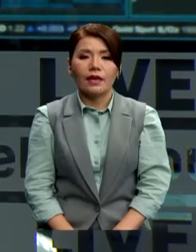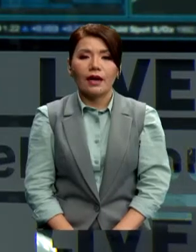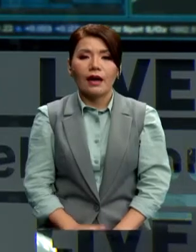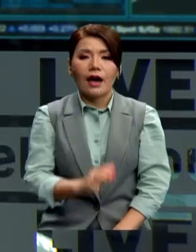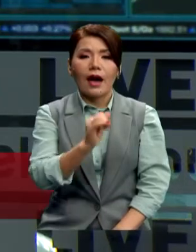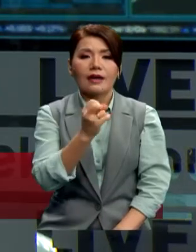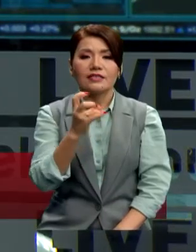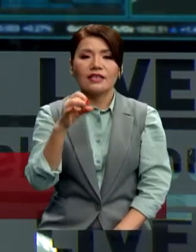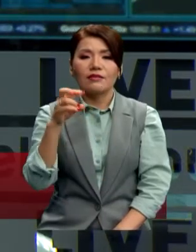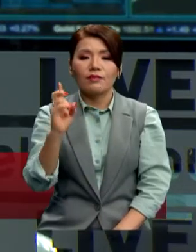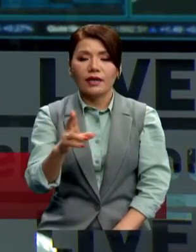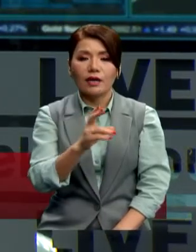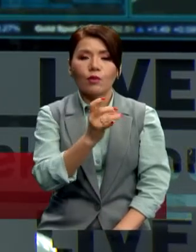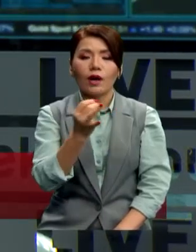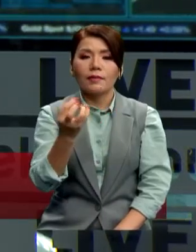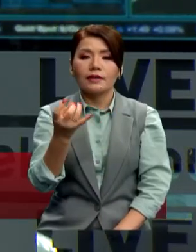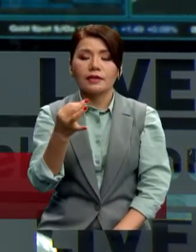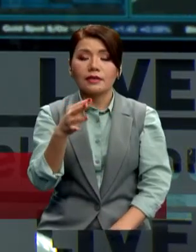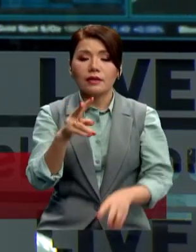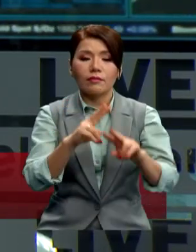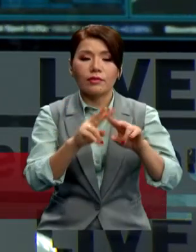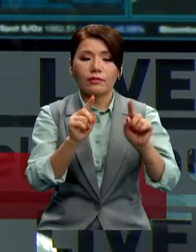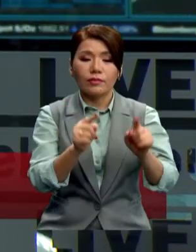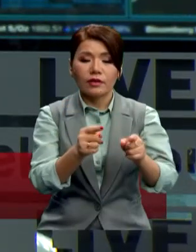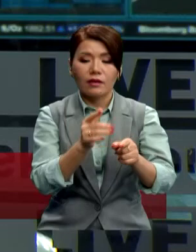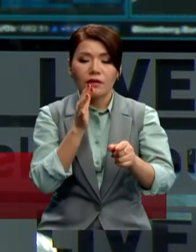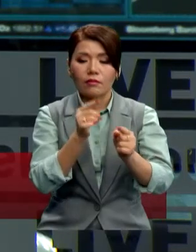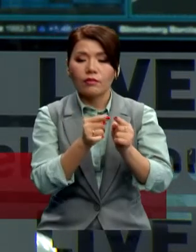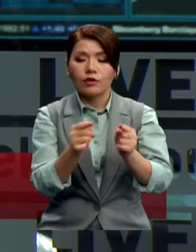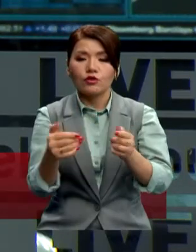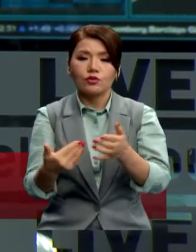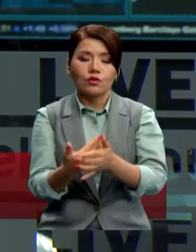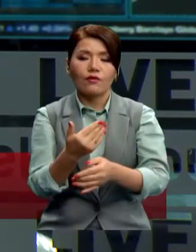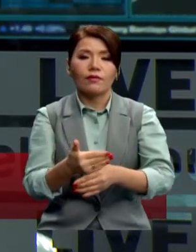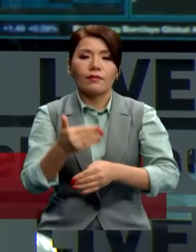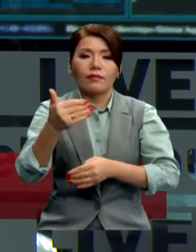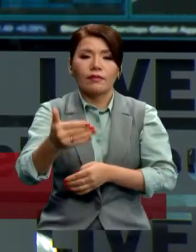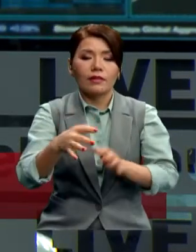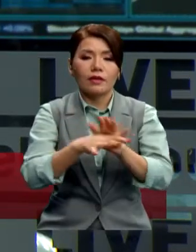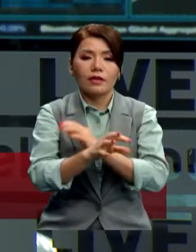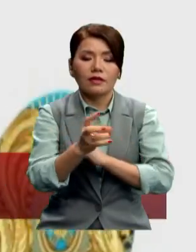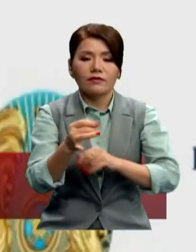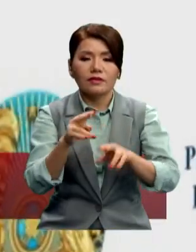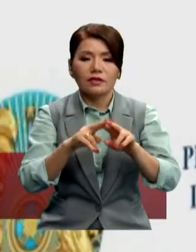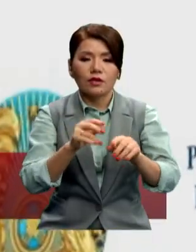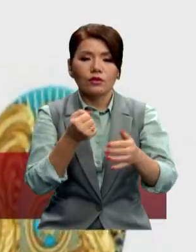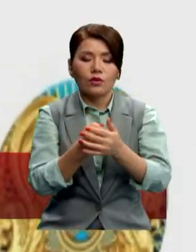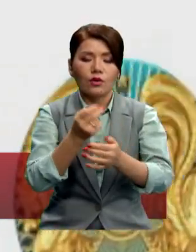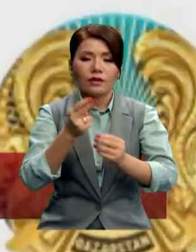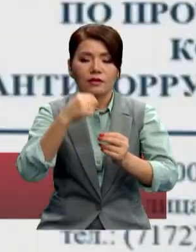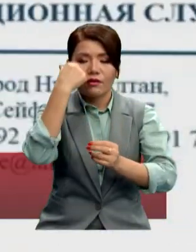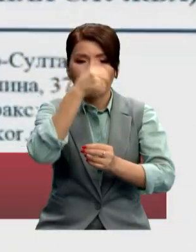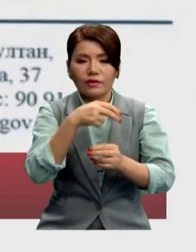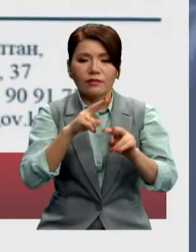Арыстанбек Мухамедиұлын қамауда ұстау мерзімі тағы ұзартылды. Осылайша экс-шенеунік жыл соңына дейін тергеу абақтысында отыратын болды. Бұған